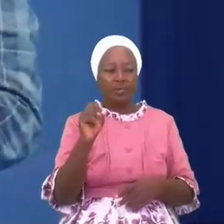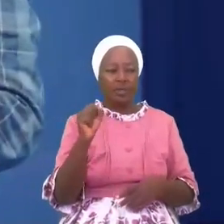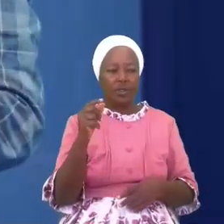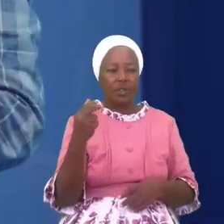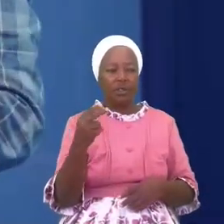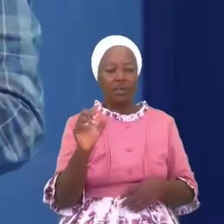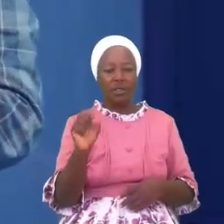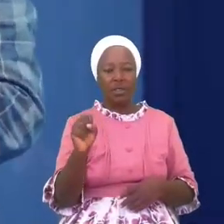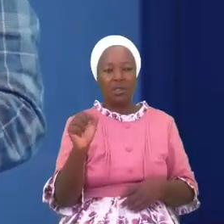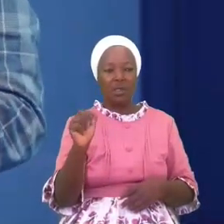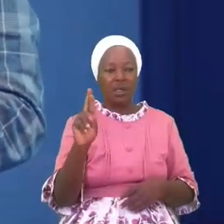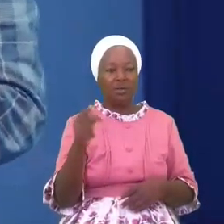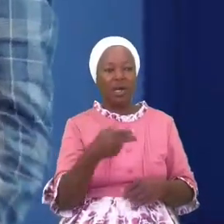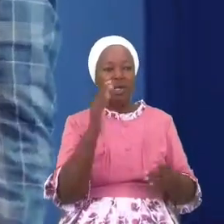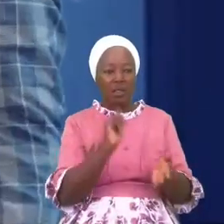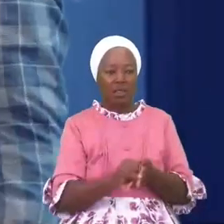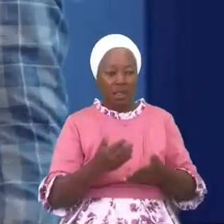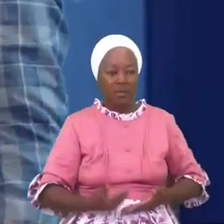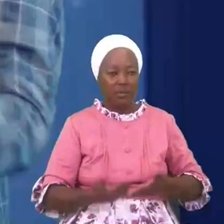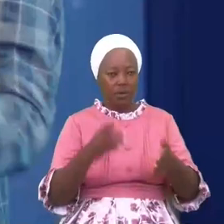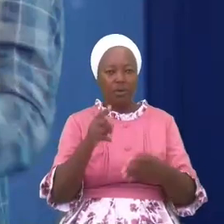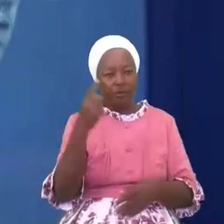lui seul, je l'ai appelé.